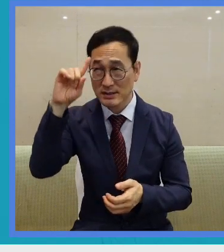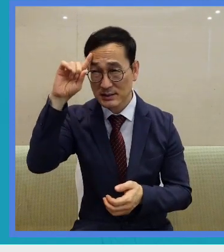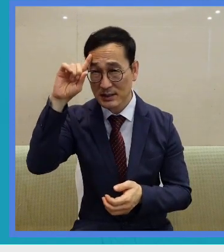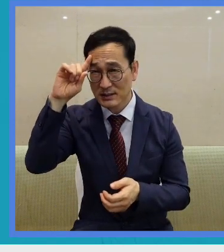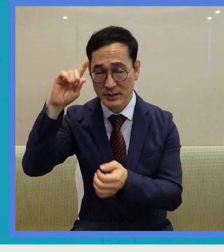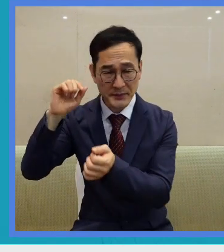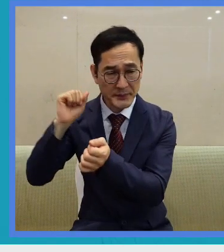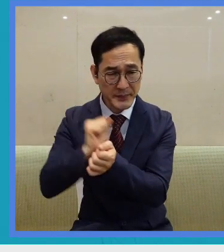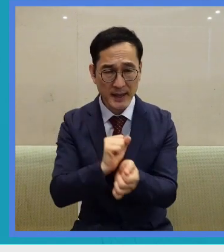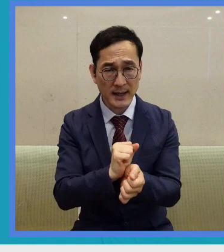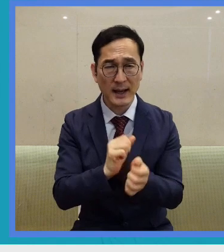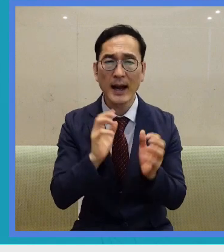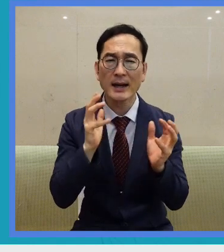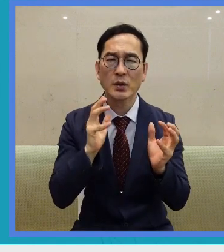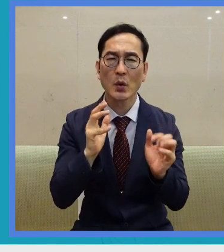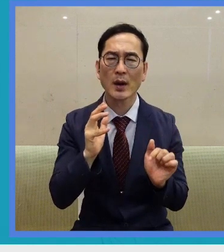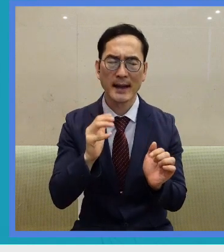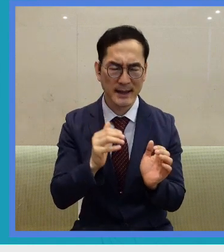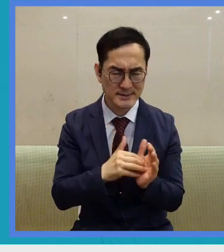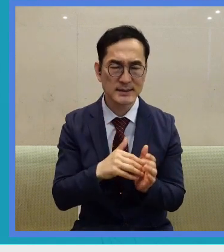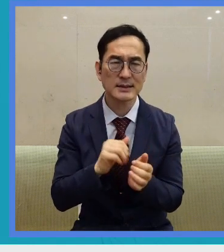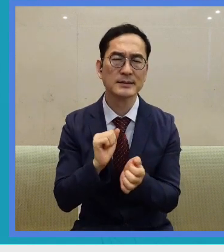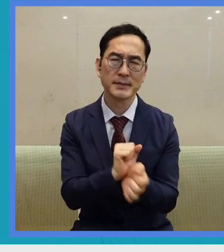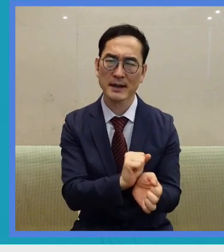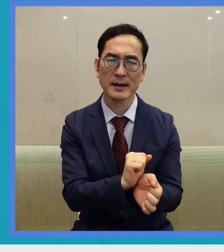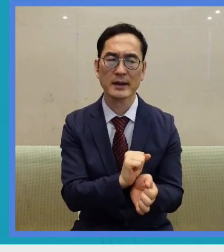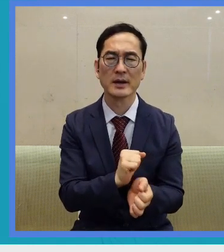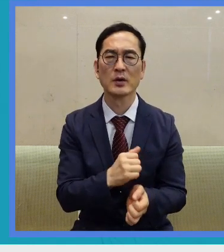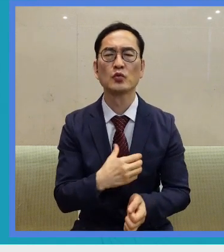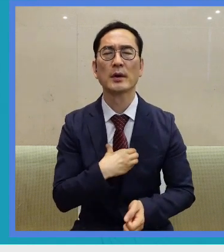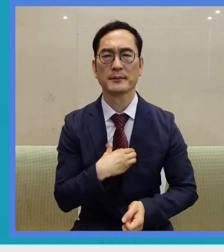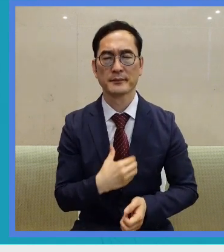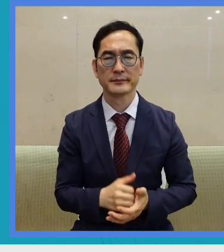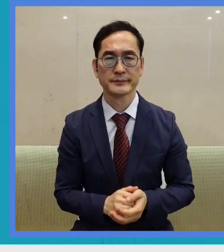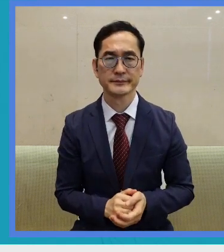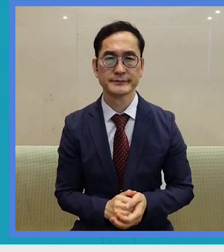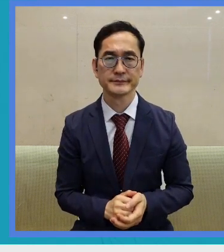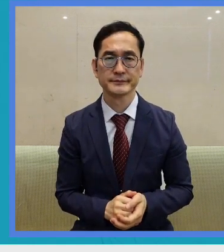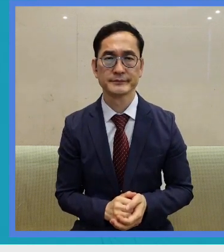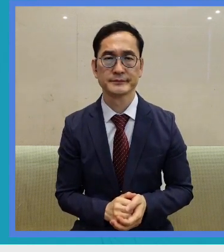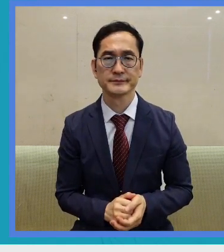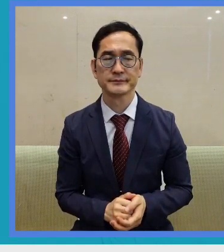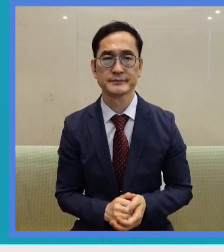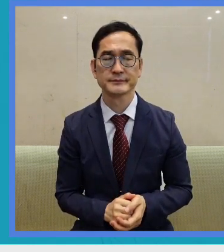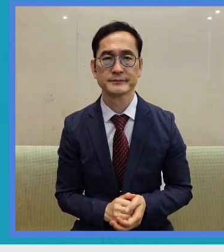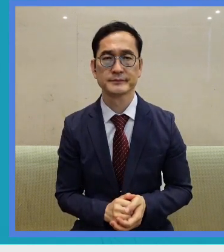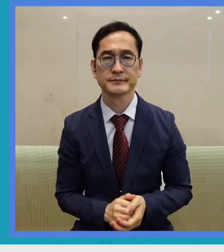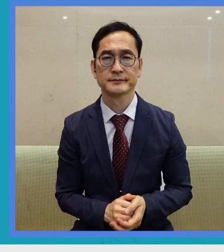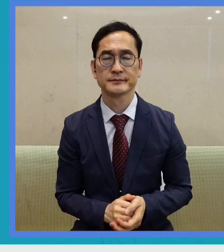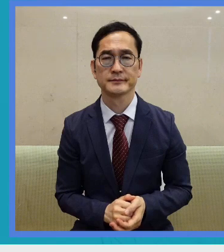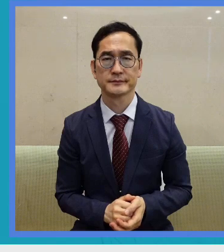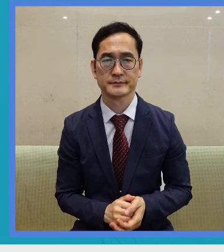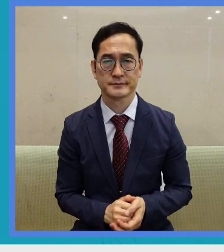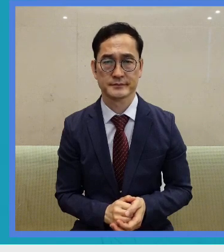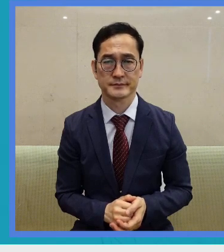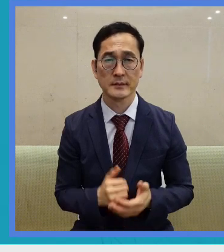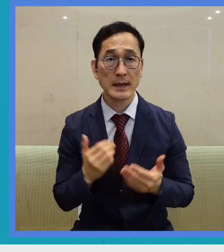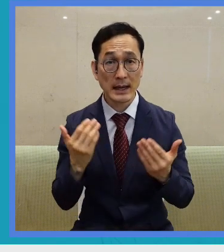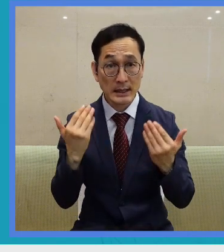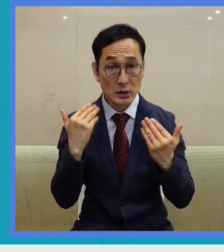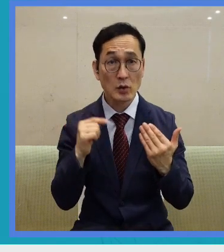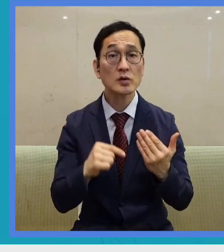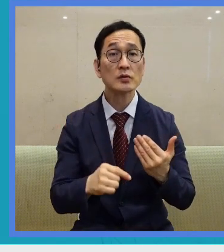이 아이들의 정신과적 위험이 더 높아진다라고 보고를 했습니다. 그럼 이 스쿨 클로즈, 즉 학교가